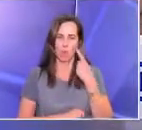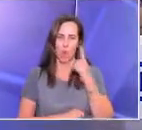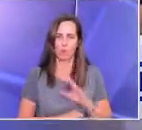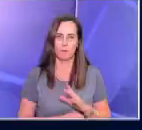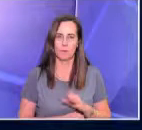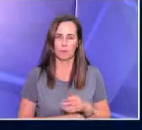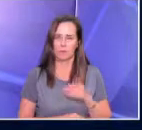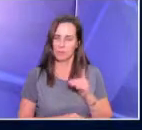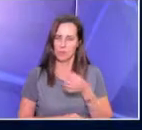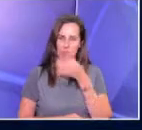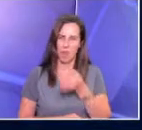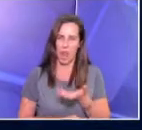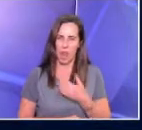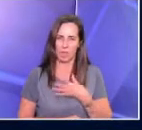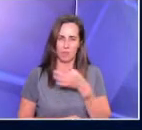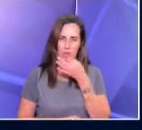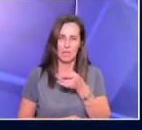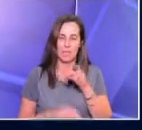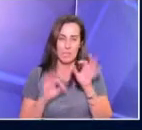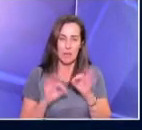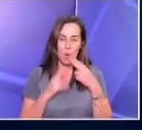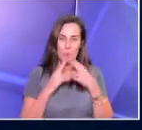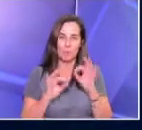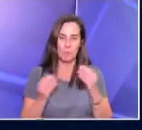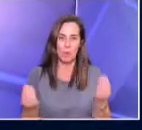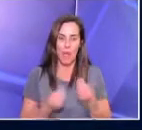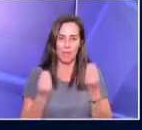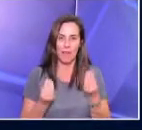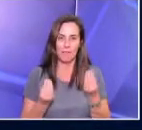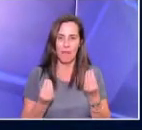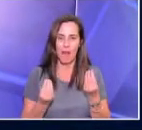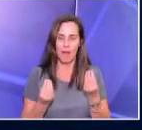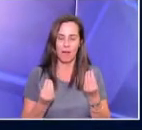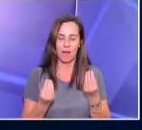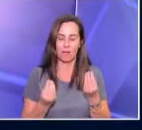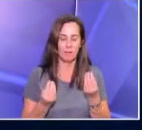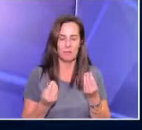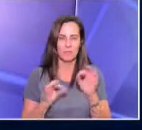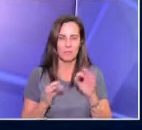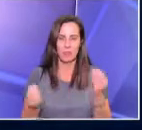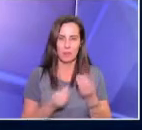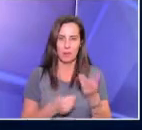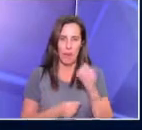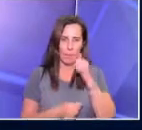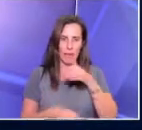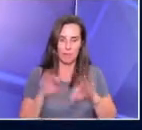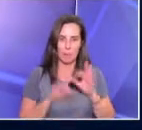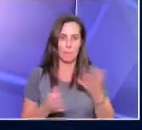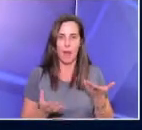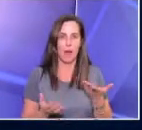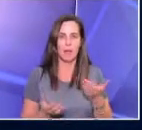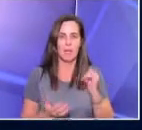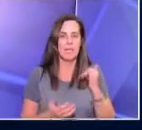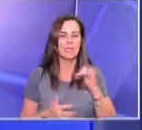שם. זאת השאלה, אני אשאל את השאלה, משה. זה בדיוק העניין, זה בדיוק העניין. מה העניין? מה העניין? שיום אחרי הבחירות,